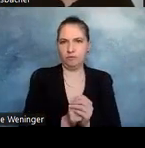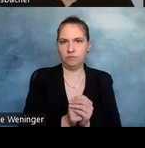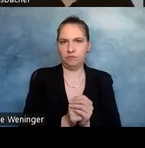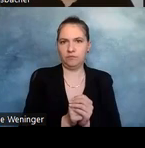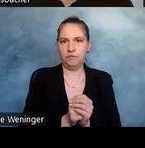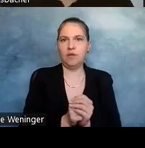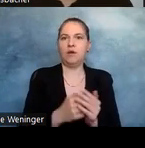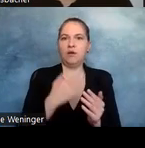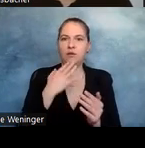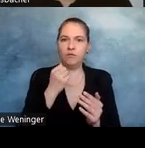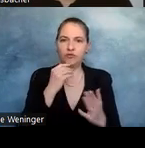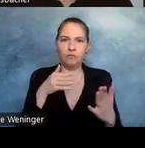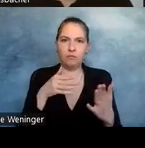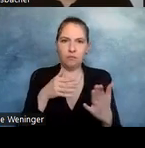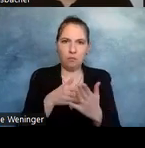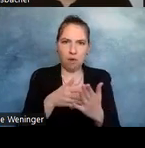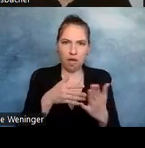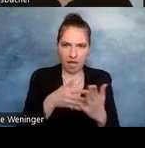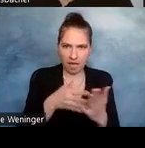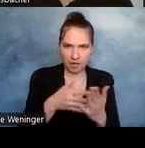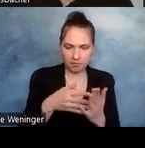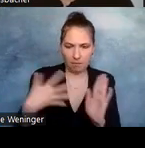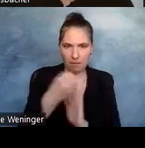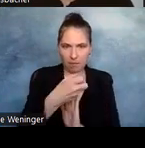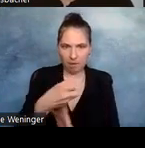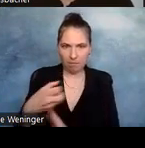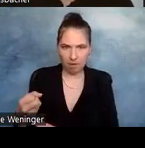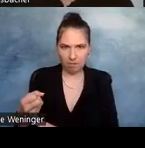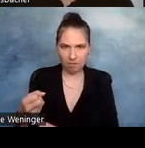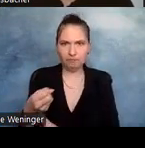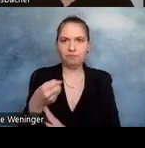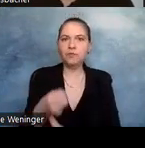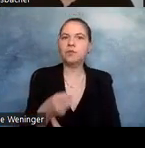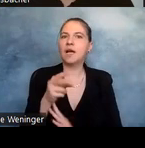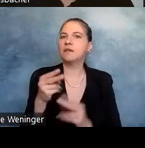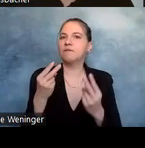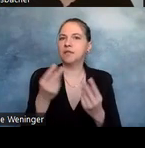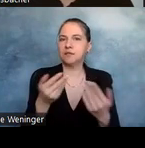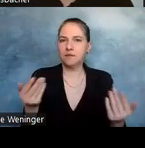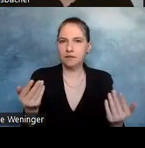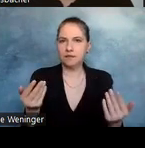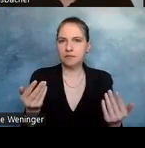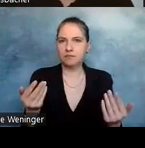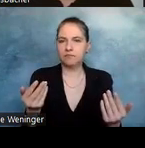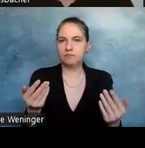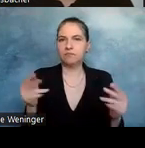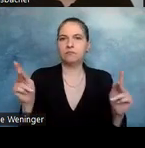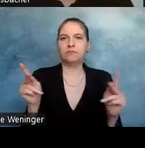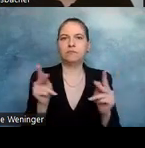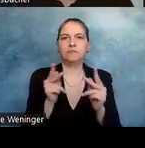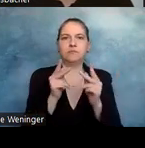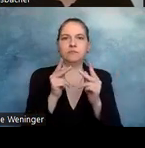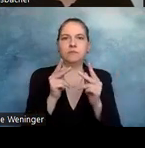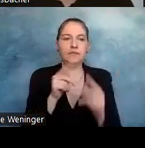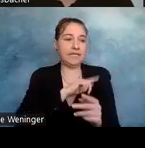findenden Barrieren, sogenannten Low-Hanging Fruits. Und da war es eben auch wichtig, dass eben einfach keine technischen